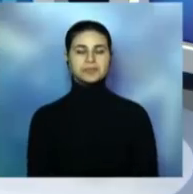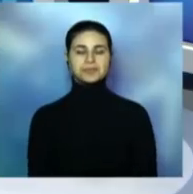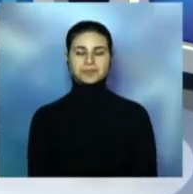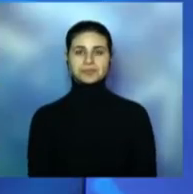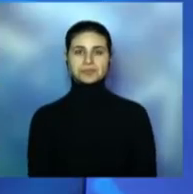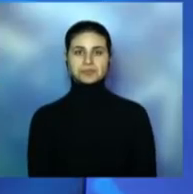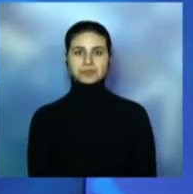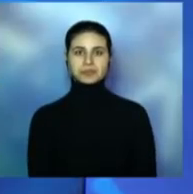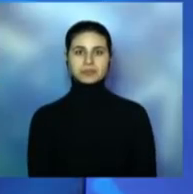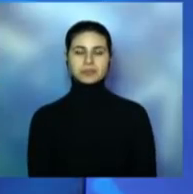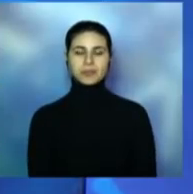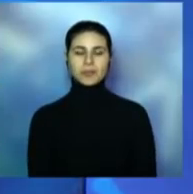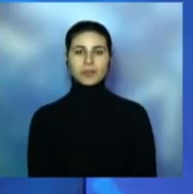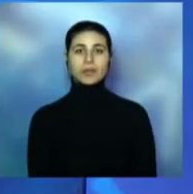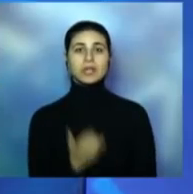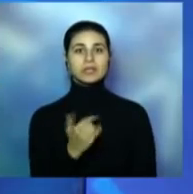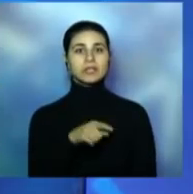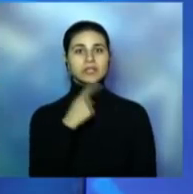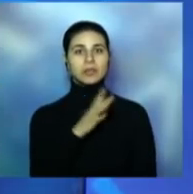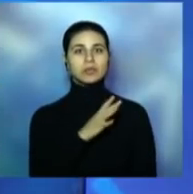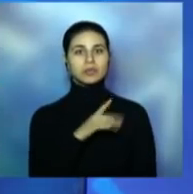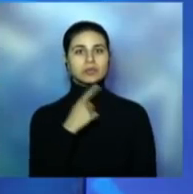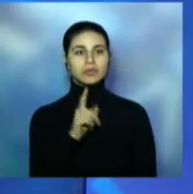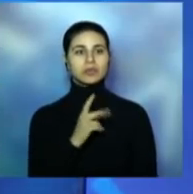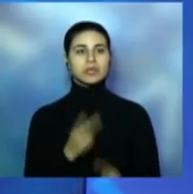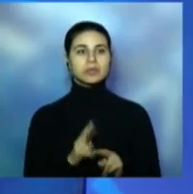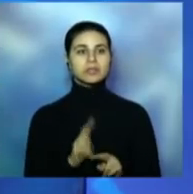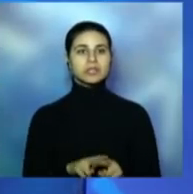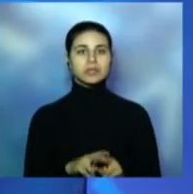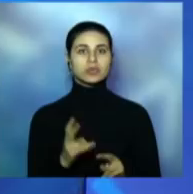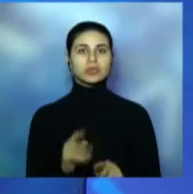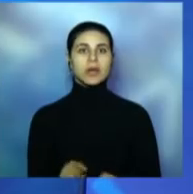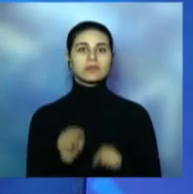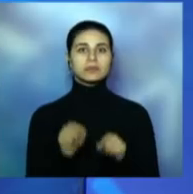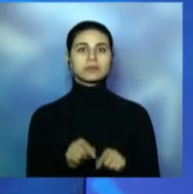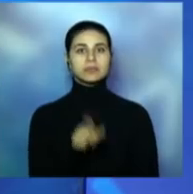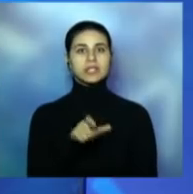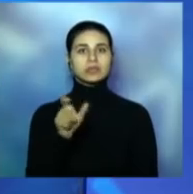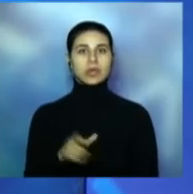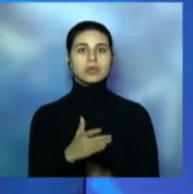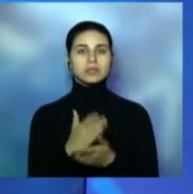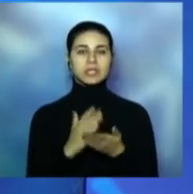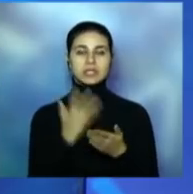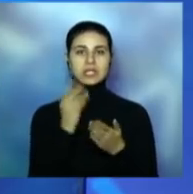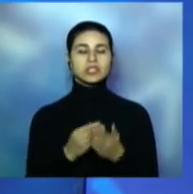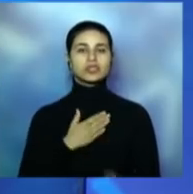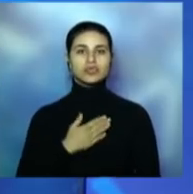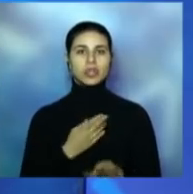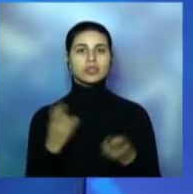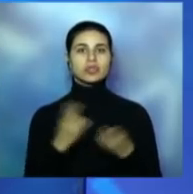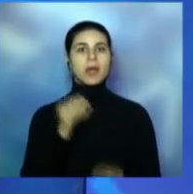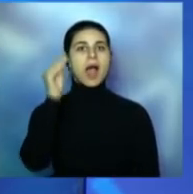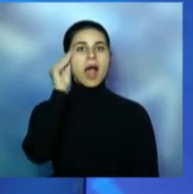თქვენ საუბარში ბრძანეთ, რომ იმისაც, რომ ჩვენ გავხდეთ საზოგადოების ნაწილი, ჩვენ გვჭირდება საზოგადოების